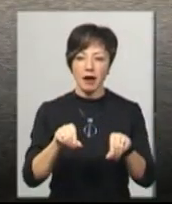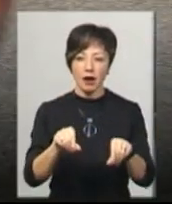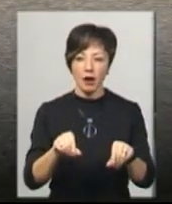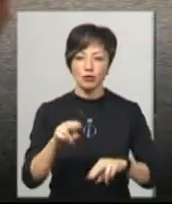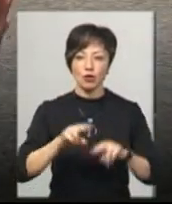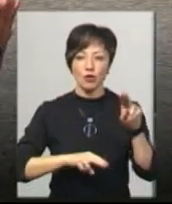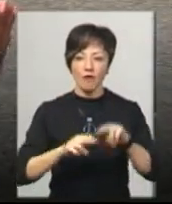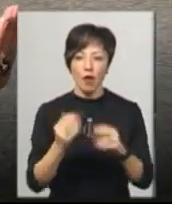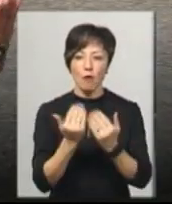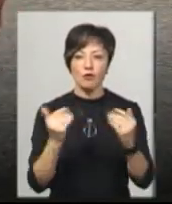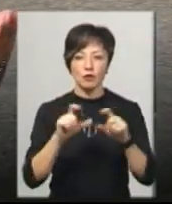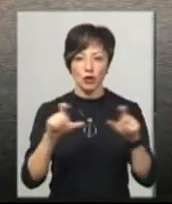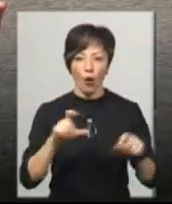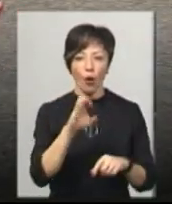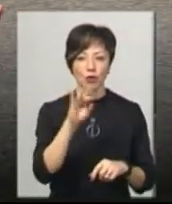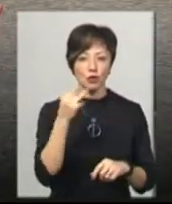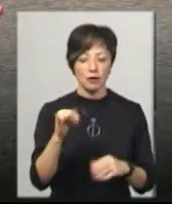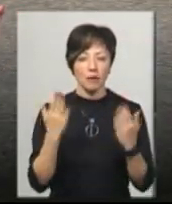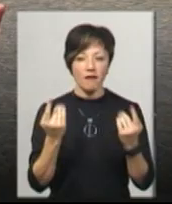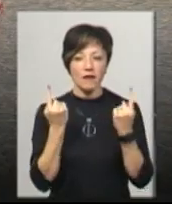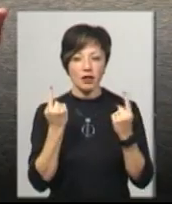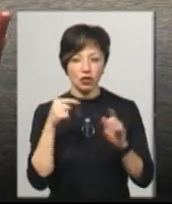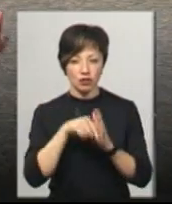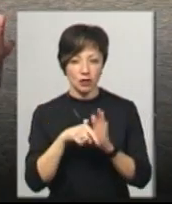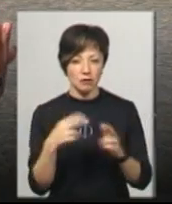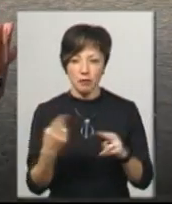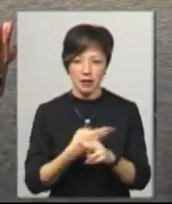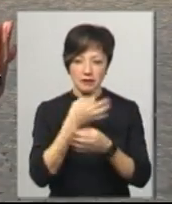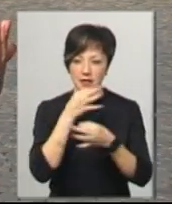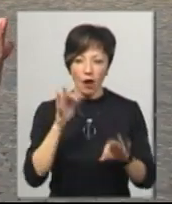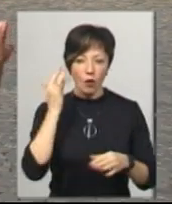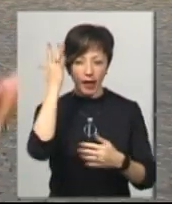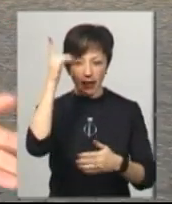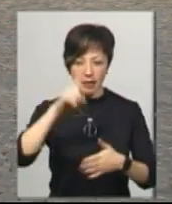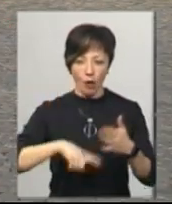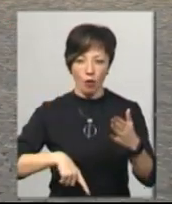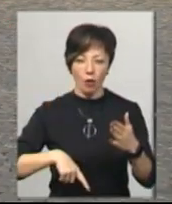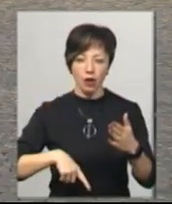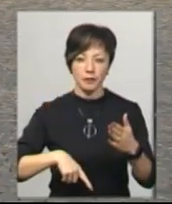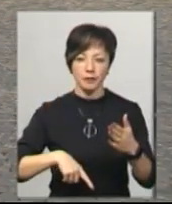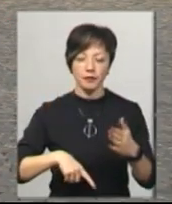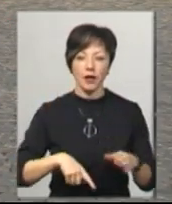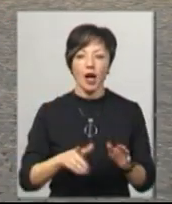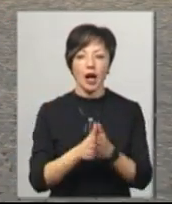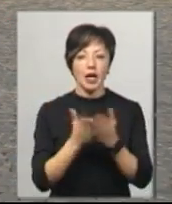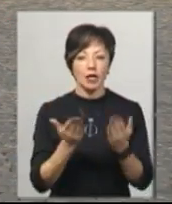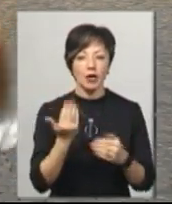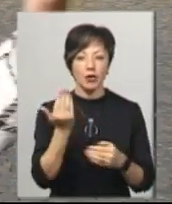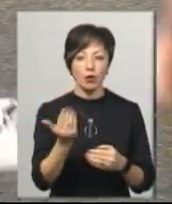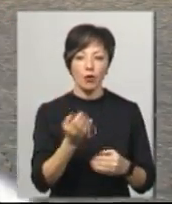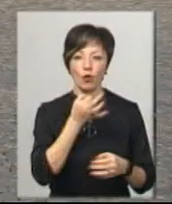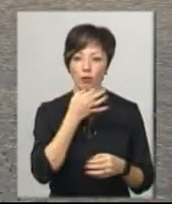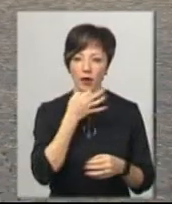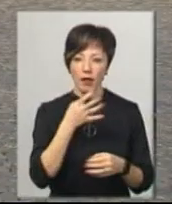Островського, значить він мав велике значення без всякої ідеології, тому що книгу його любили,